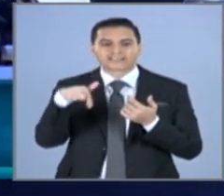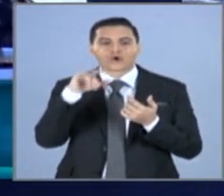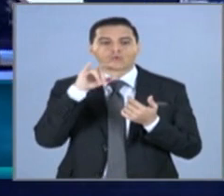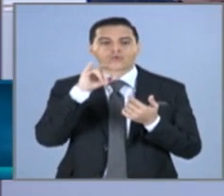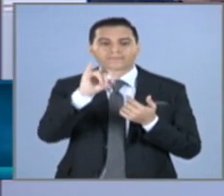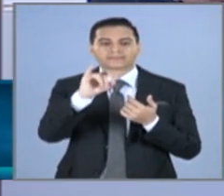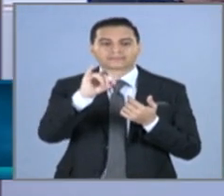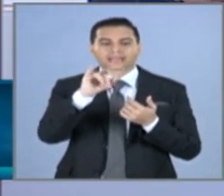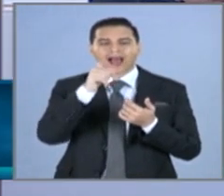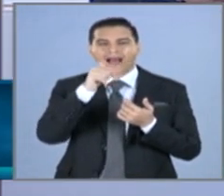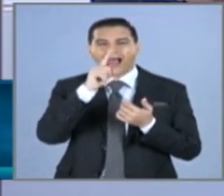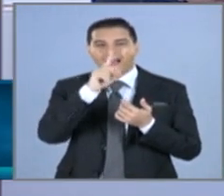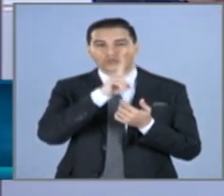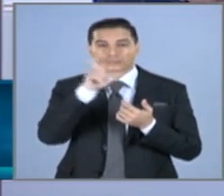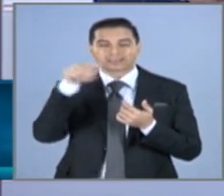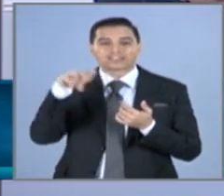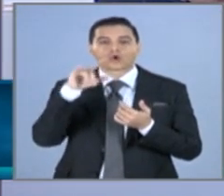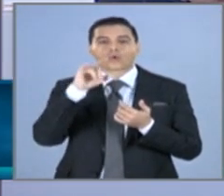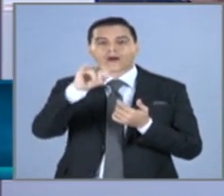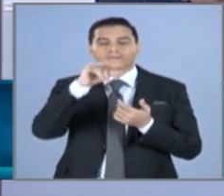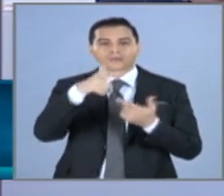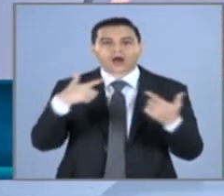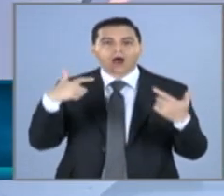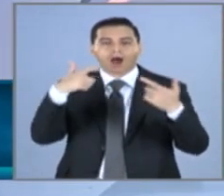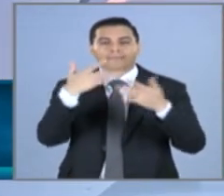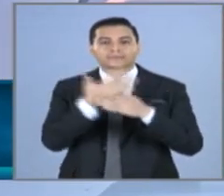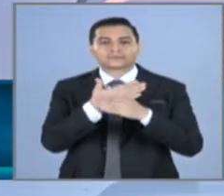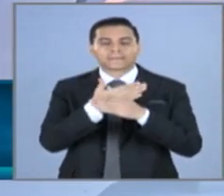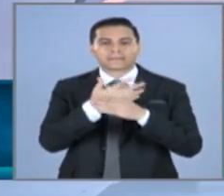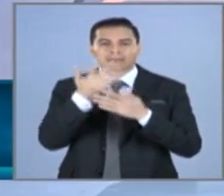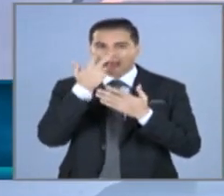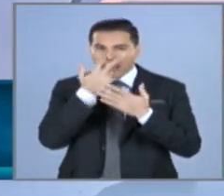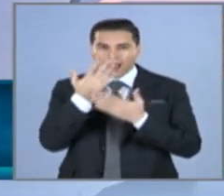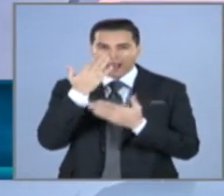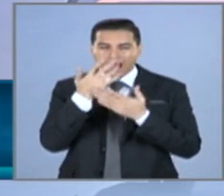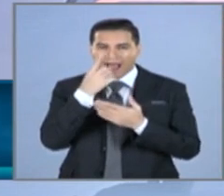الحرب دي قامت بين عامي